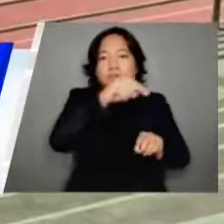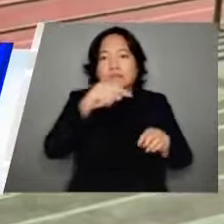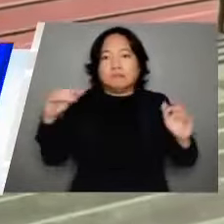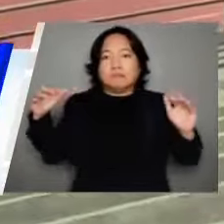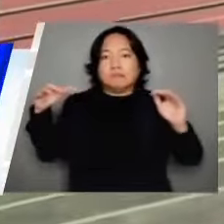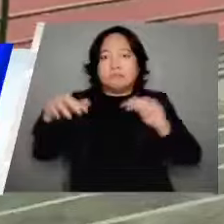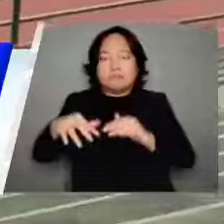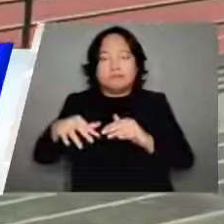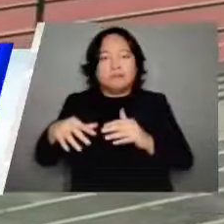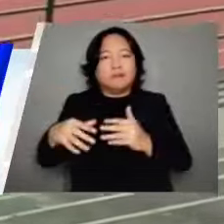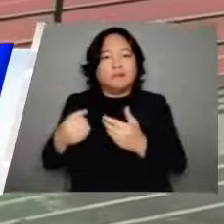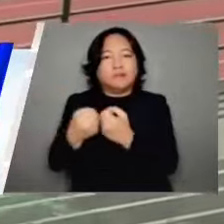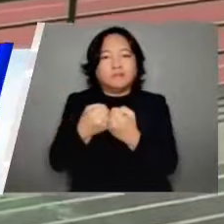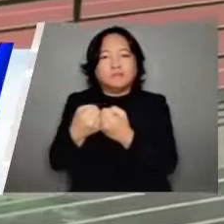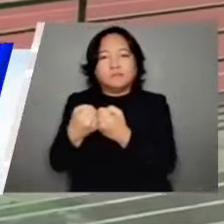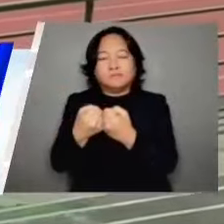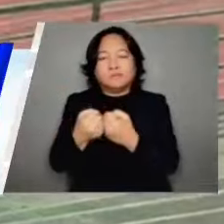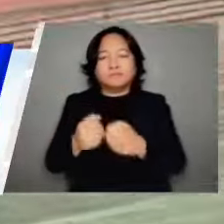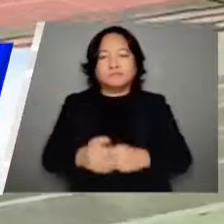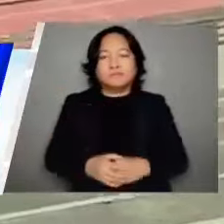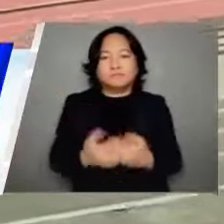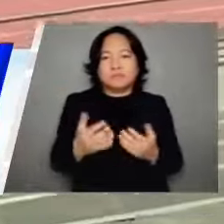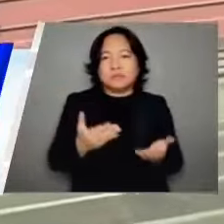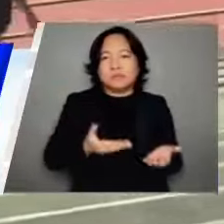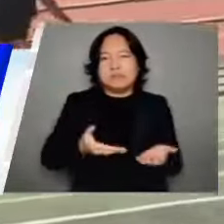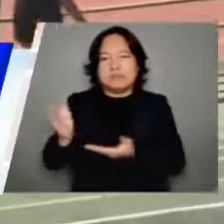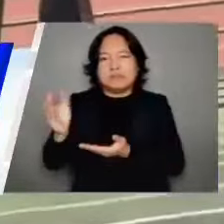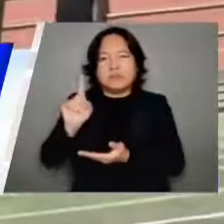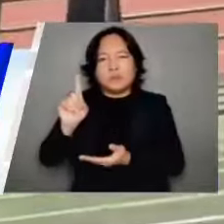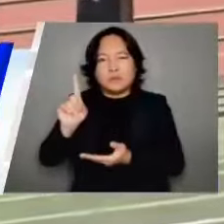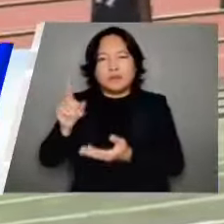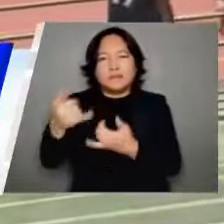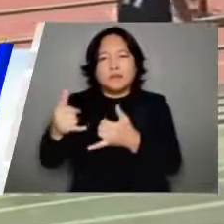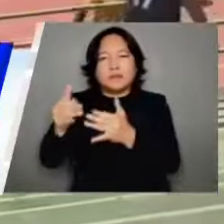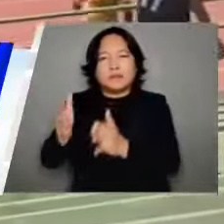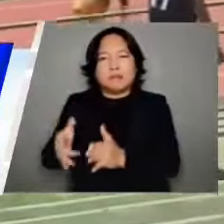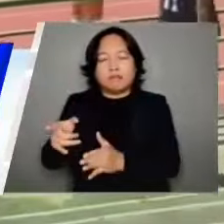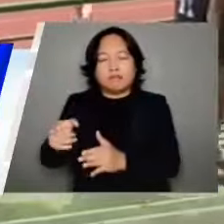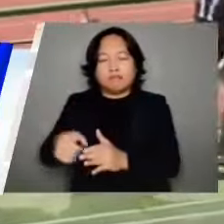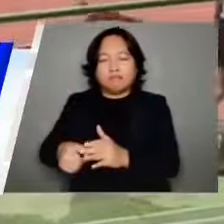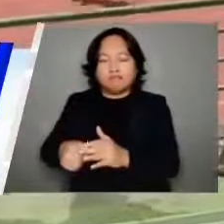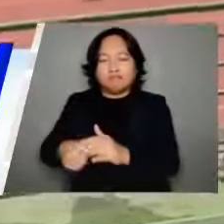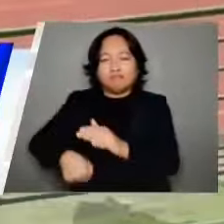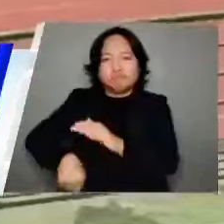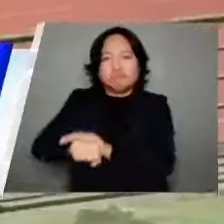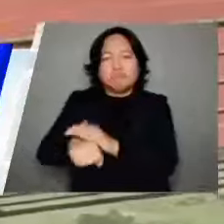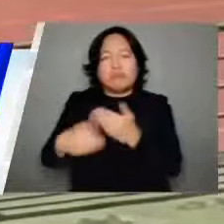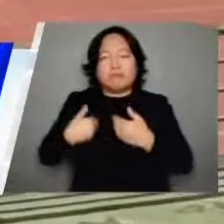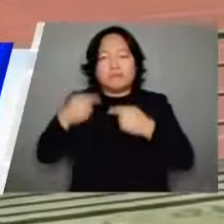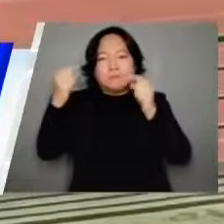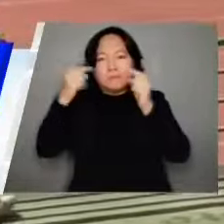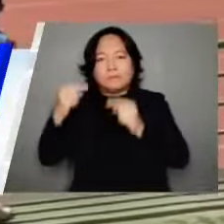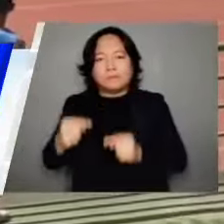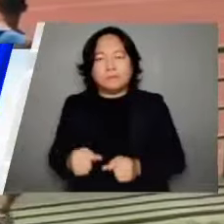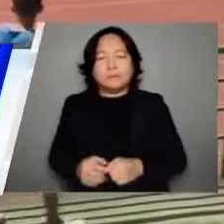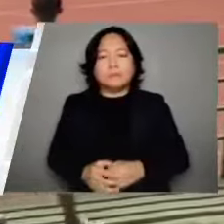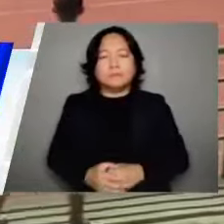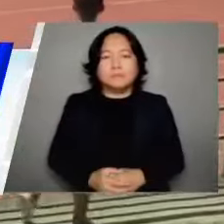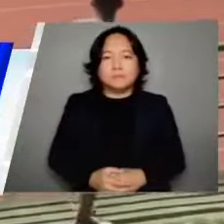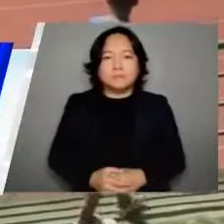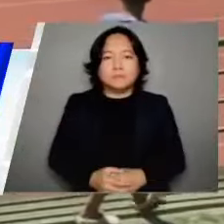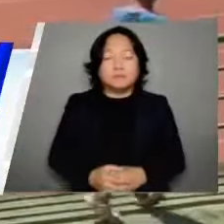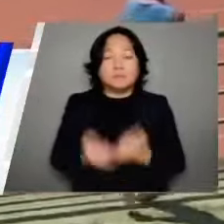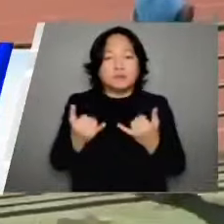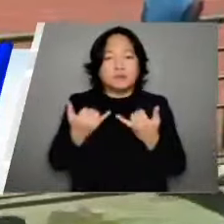nagkasakitan. Dinala sa ospital ang isa sa mga manlalarong nasipa at nagtamo ng mga sugat. Patuloy ang investigasyon ng